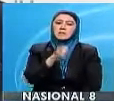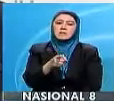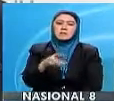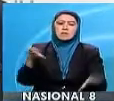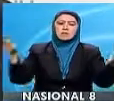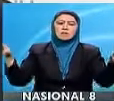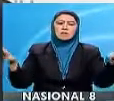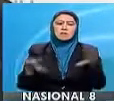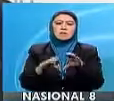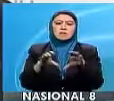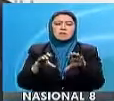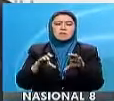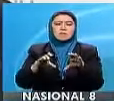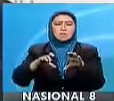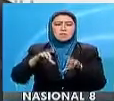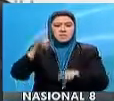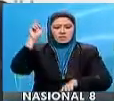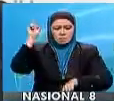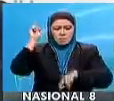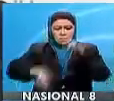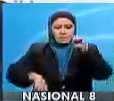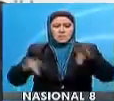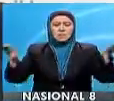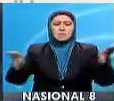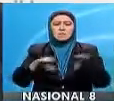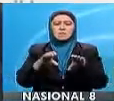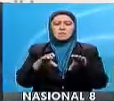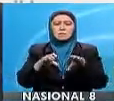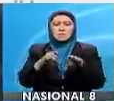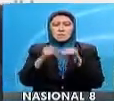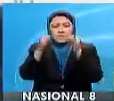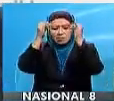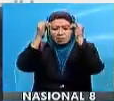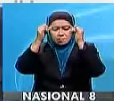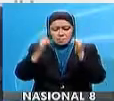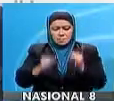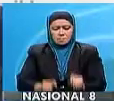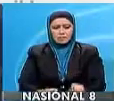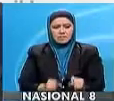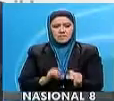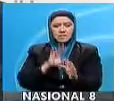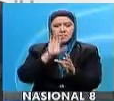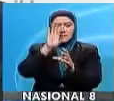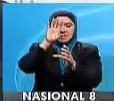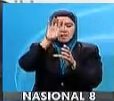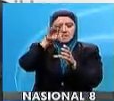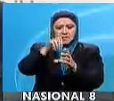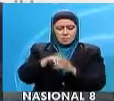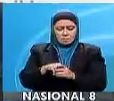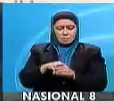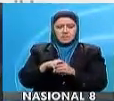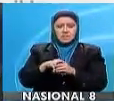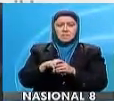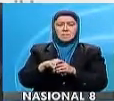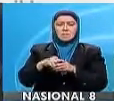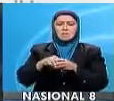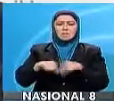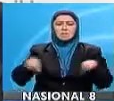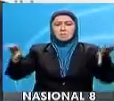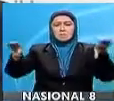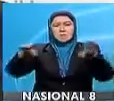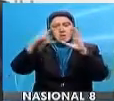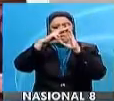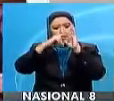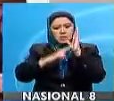tidak sepatutnya dilakukan pada seorang yang berada di kalangan pembuat undang-undang dan dasar dalam